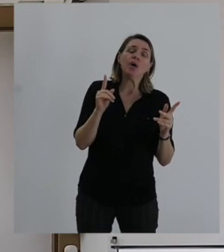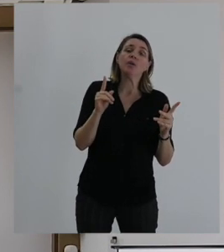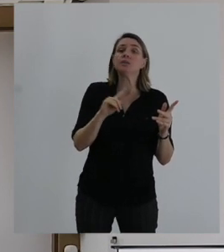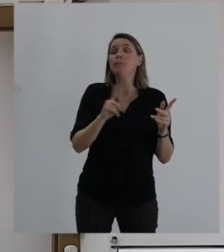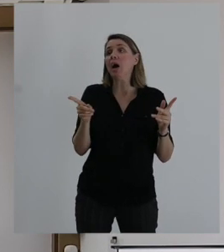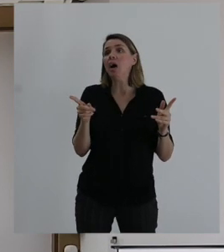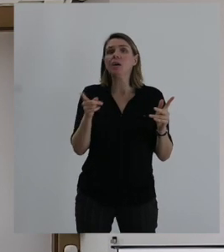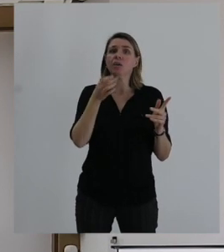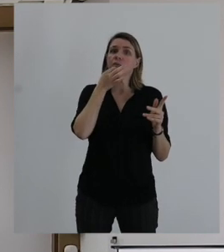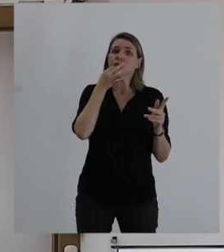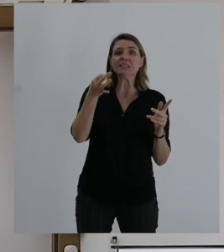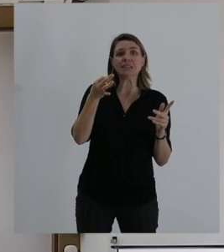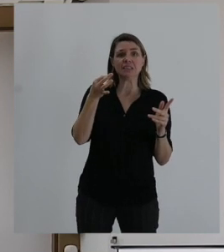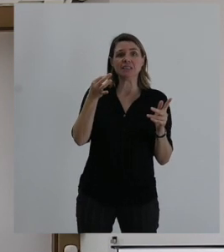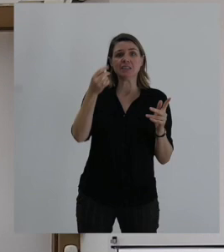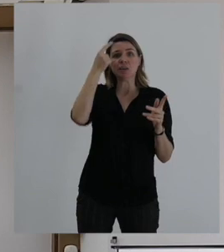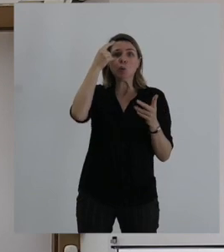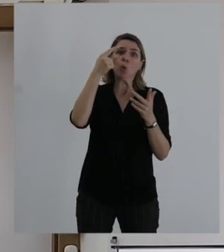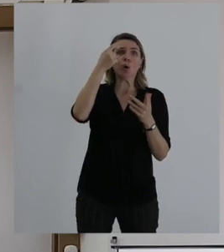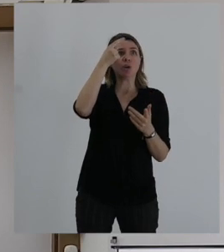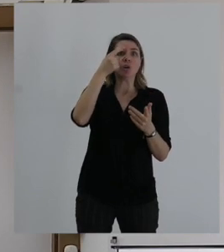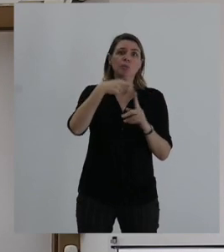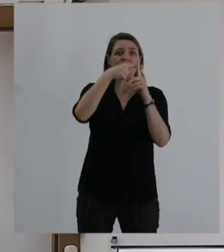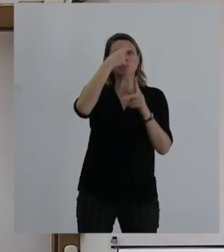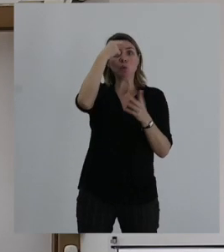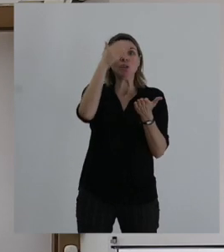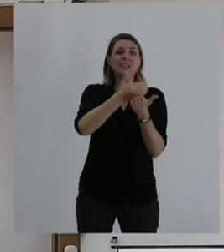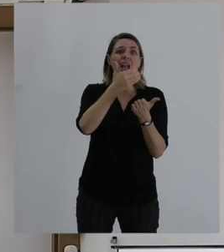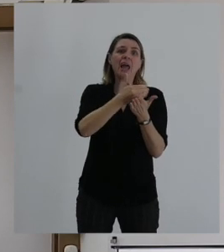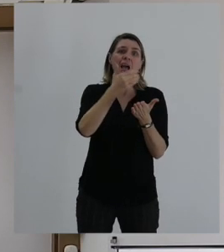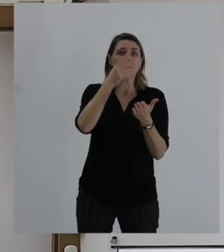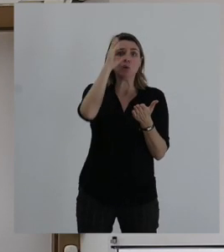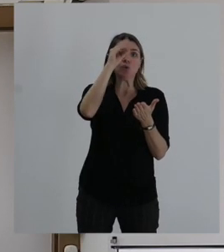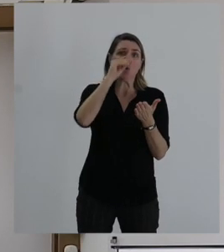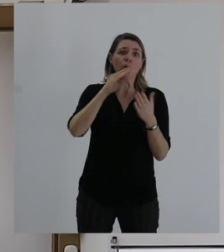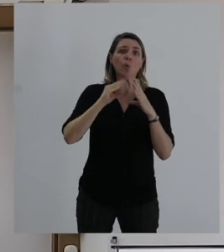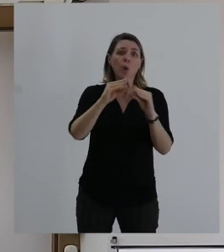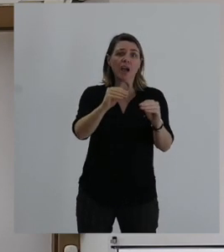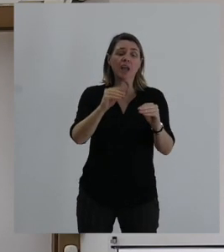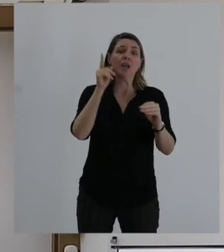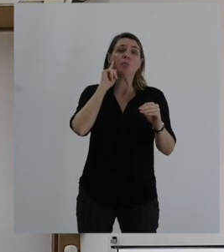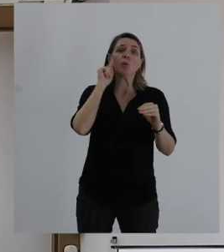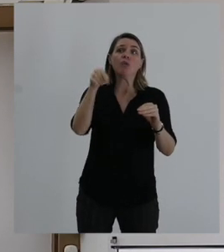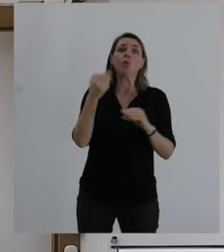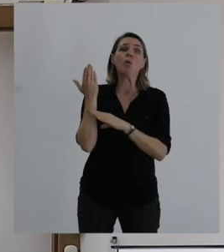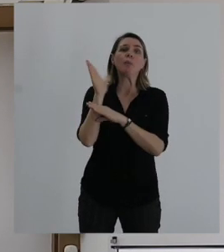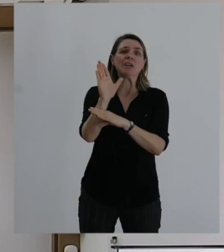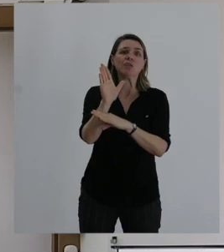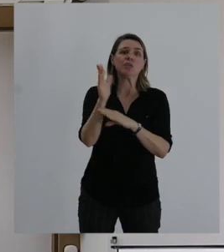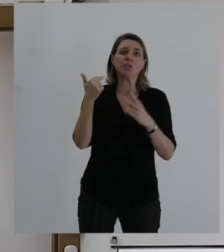pas parce qu'on dit qu'on milite pour le salaire étudiant qu'on va faire quelque chose, puisque... Et d'ailleurs, comme il faut se présenter, moi,